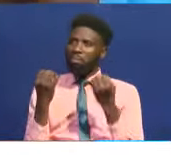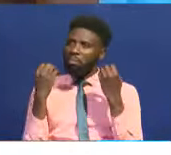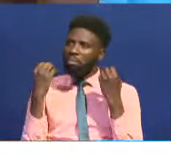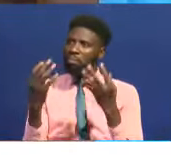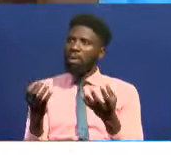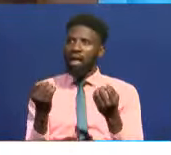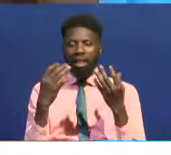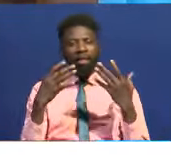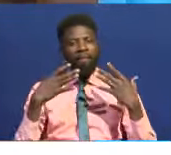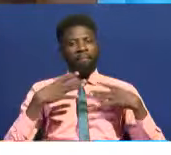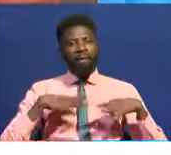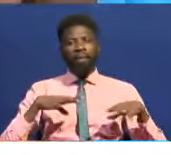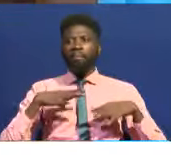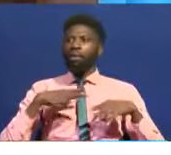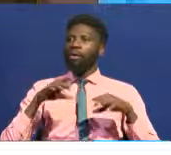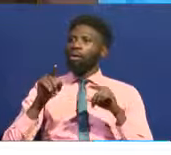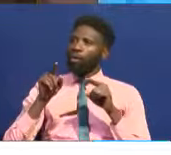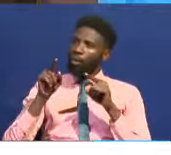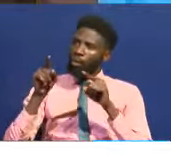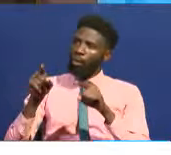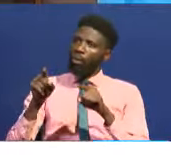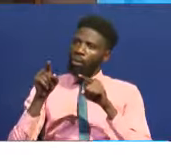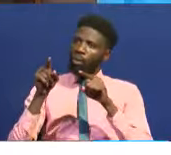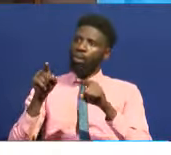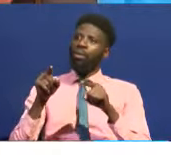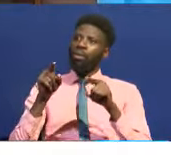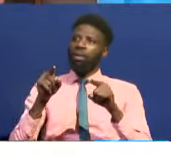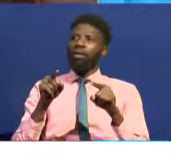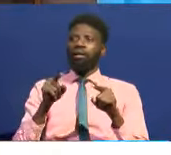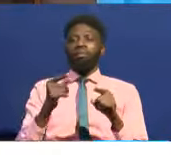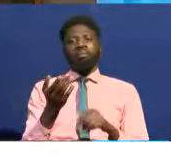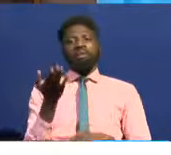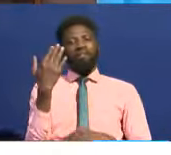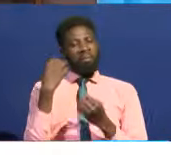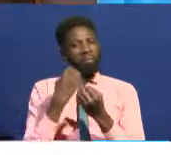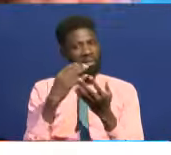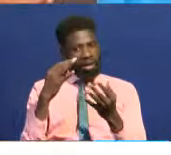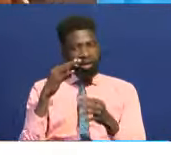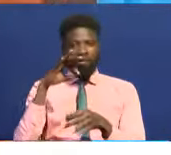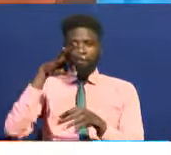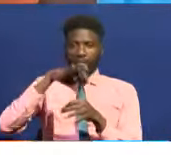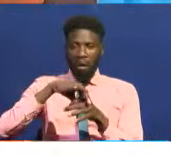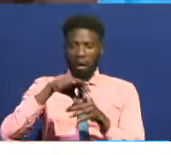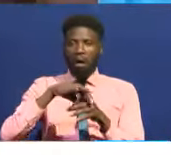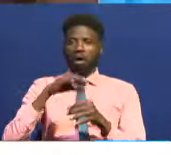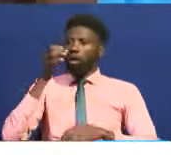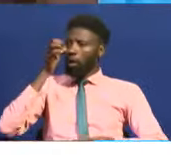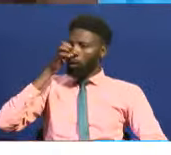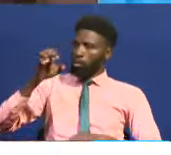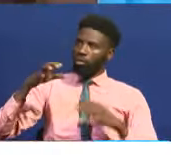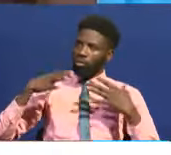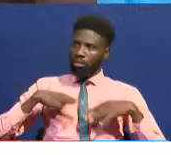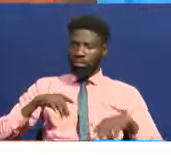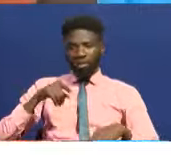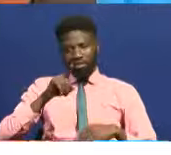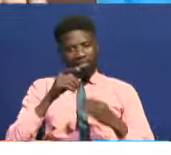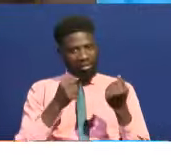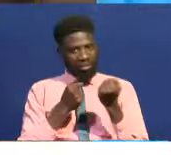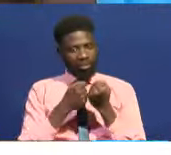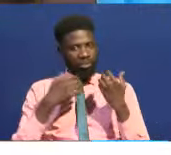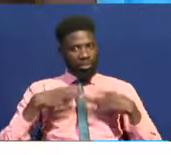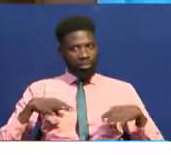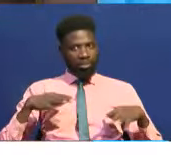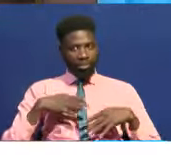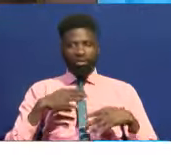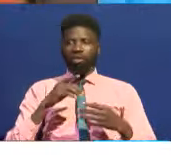na vita na wewe, kwa sababu wengi walichaguliwa na wakaondokea hawa wananchi. Lakini wewe umesimama na watu wetu. Nimeona kwa reforms ya